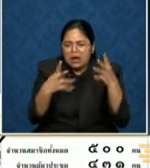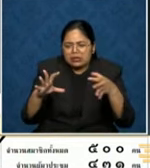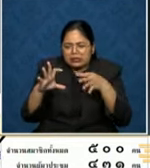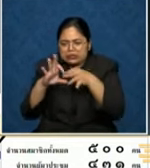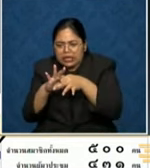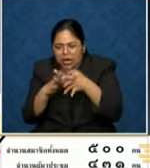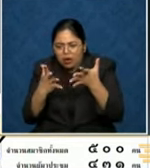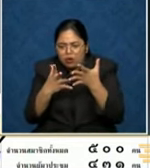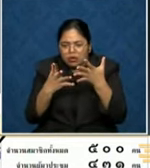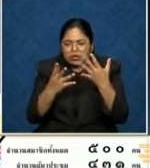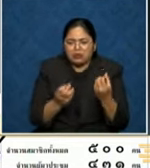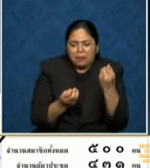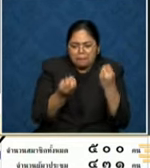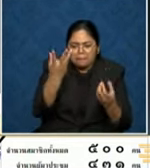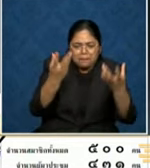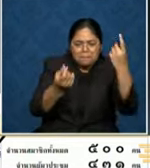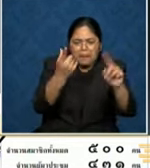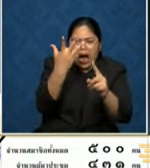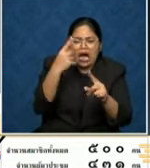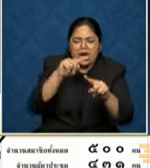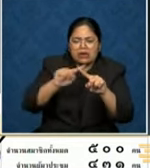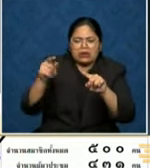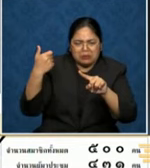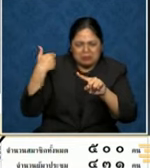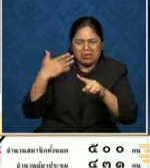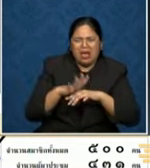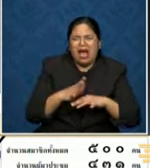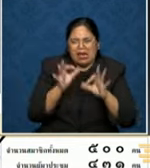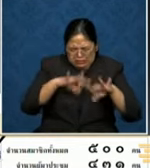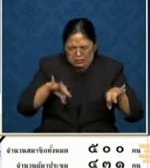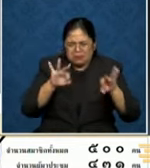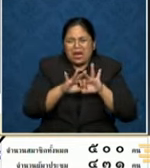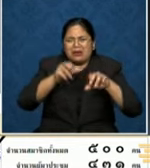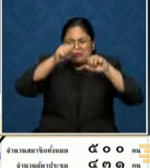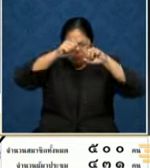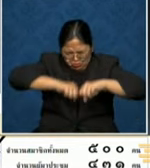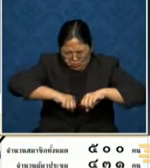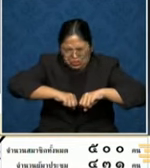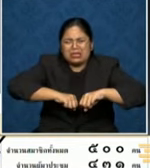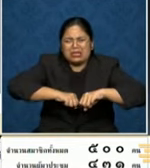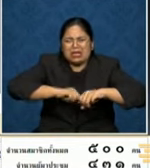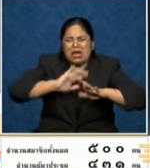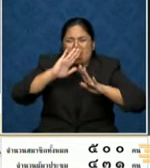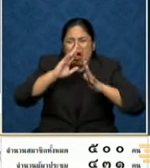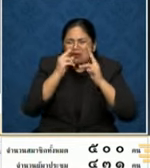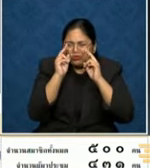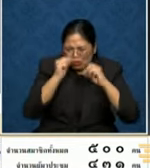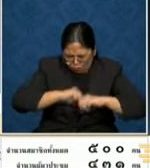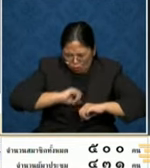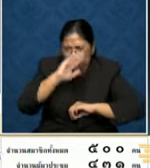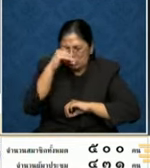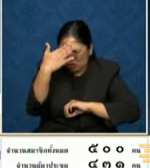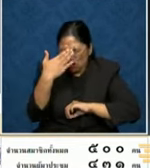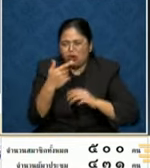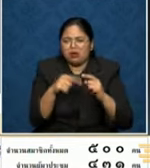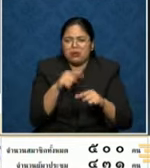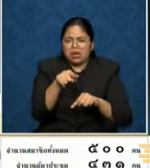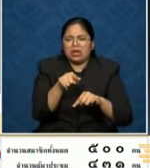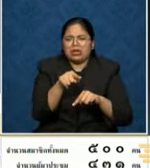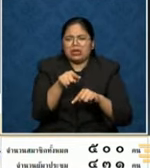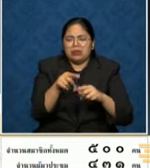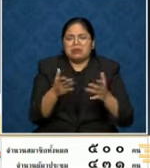ในพื้นที่ป่าสงวนต่างๆครับท่านประธานครับเอาให้มันได้ข้อยุติครับท่านประธานครับอย่าเพิ่งเดินหน้าในเรื่องพวกนี้เรื่องพวกนี้คือแหล่งทรั